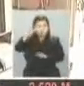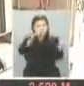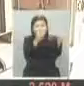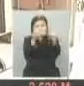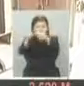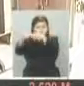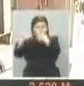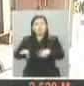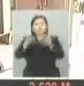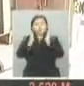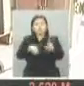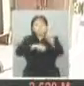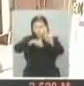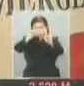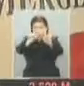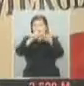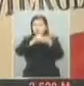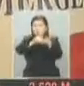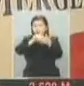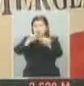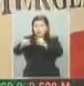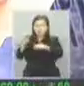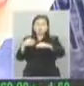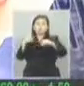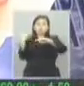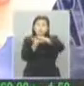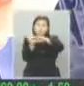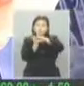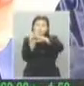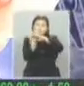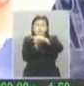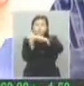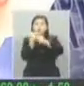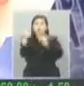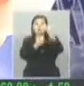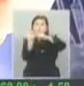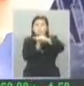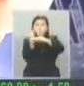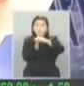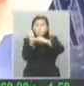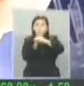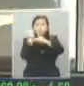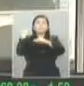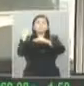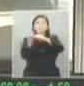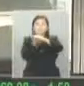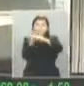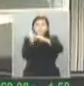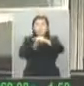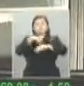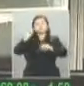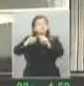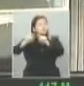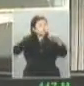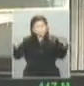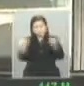ากรกว่า 170,000 คนรถการแพทย์ฉุกเฉิน 12,282 คันเฮลิคอปเตอร์100ลำกระจาย